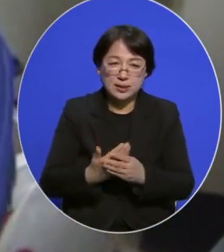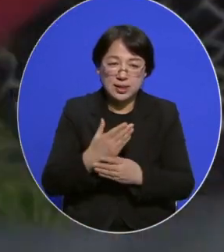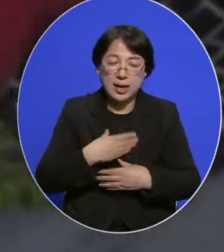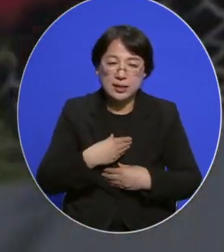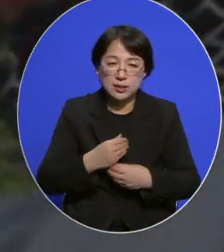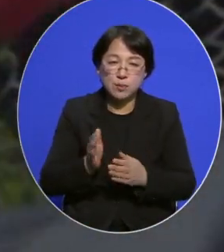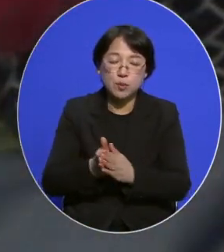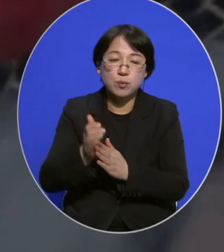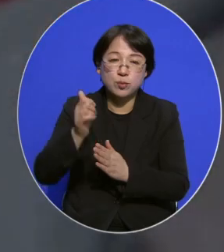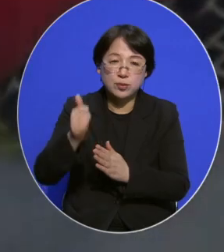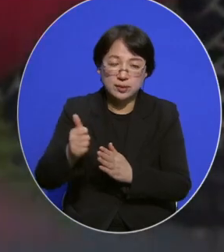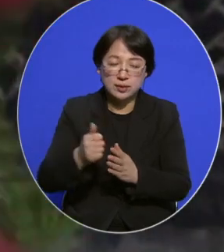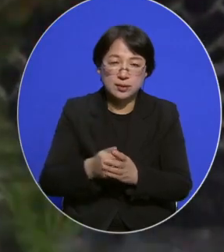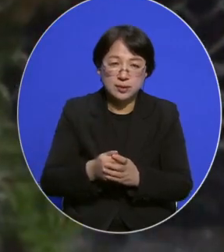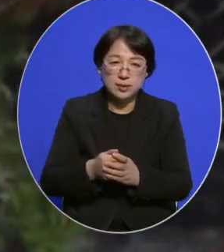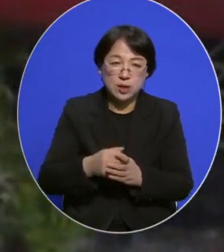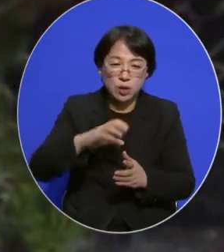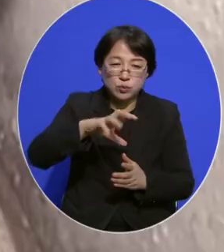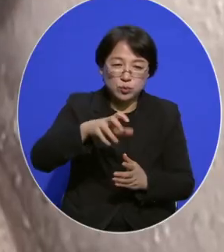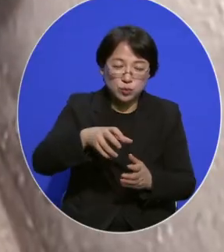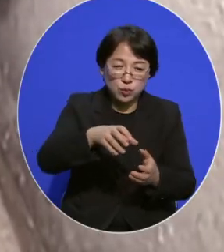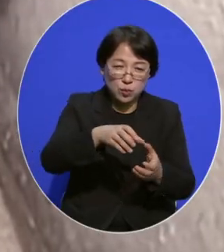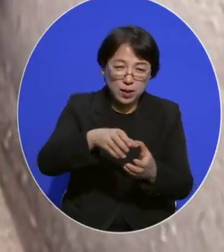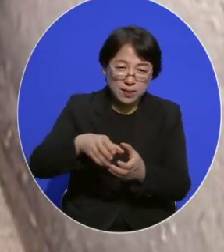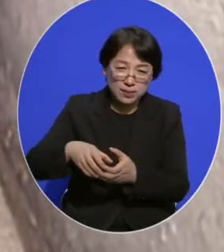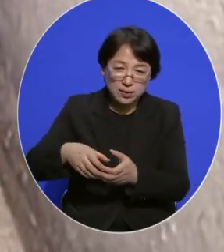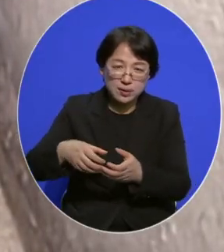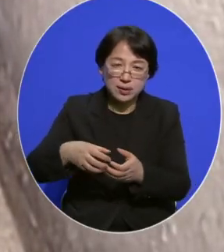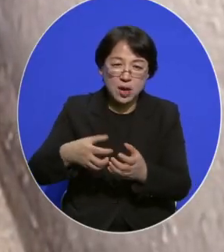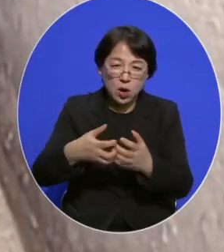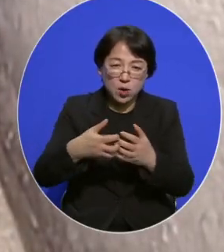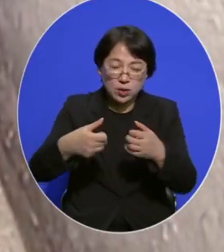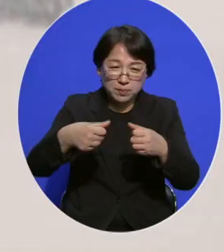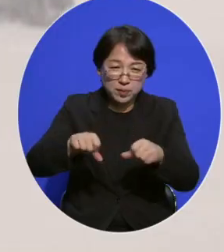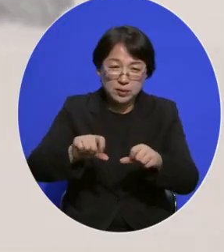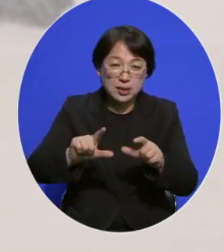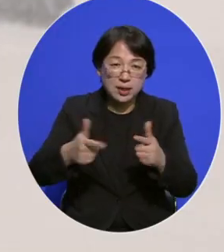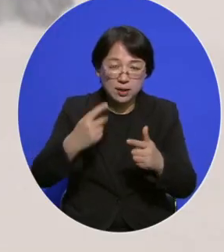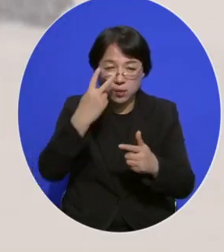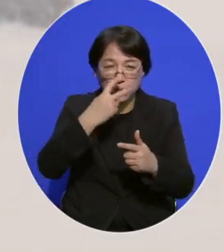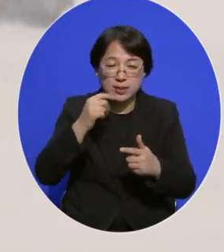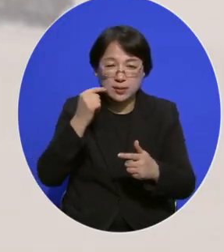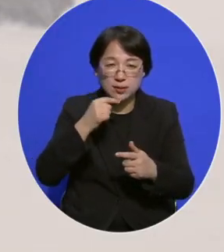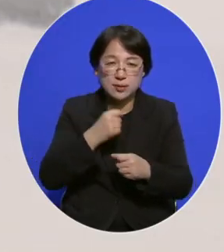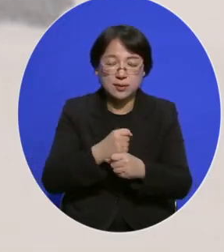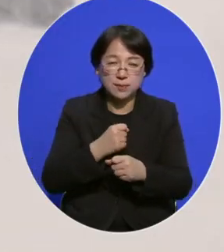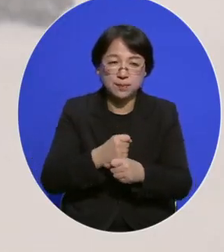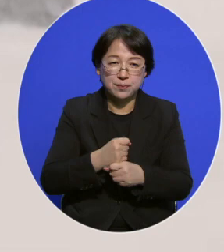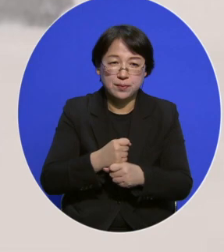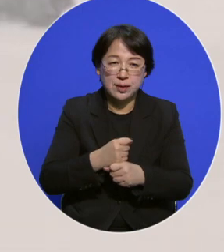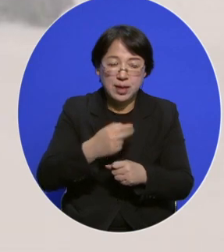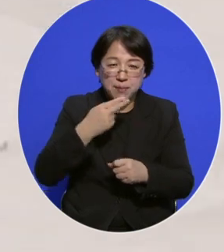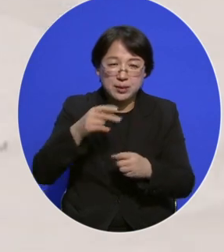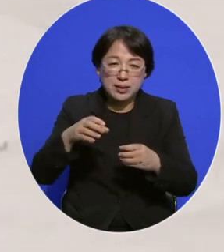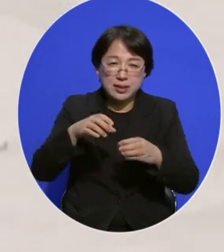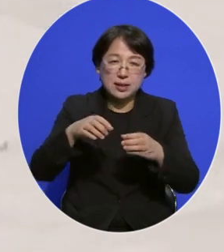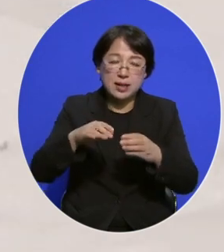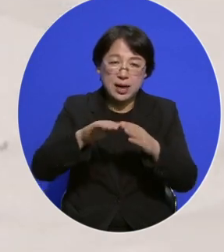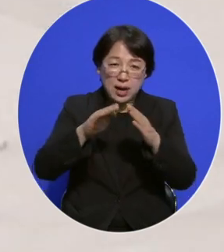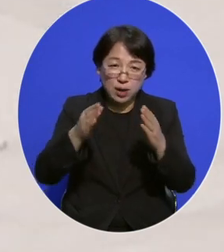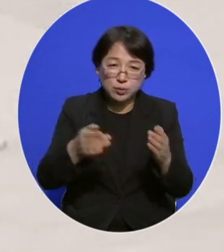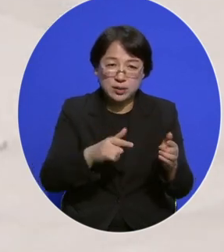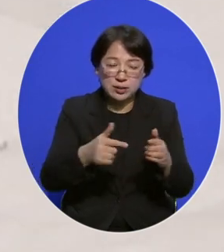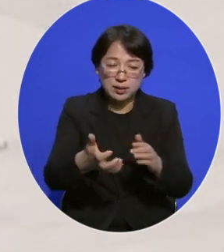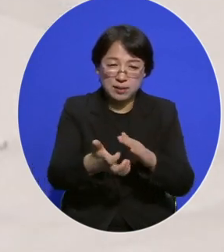중앙재난안전대책본부는 계량기와 수도관 등에 동파가 발생하지 않도록 관리를 철저히 할 것과 비닐하우스 등 적설 취약 시설의 경우 사전